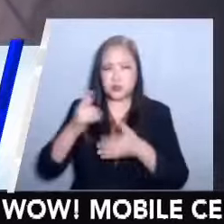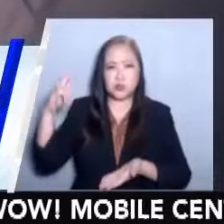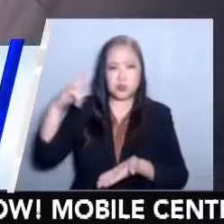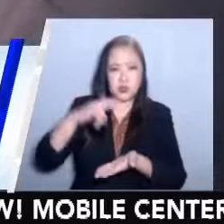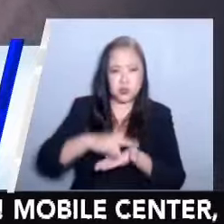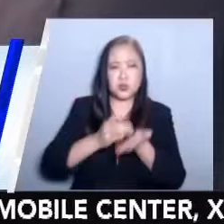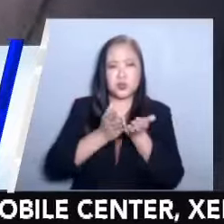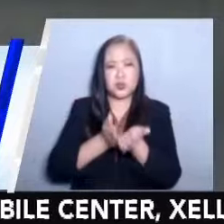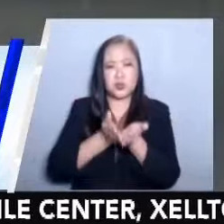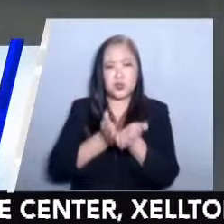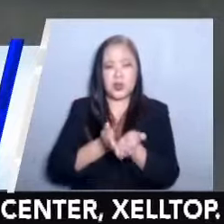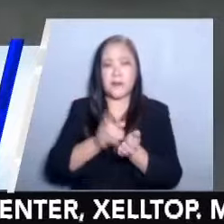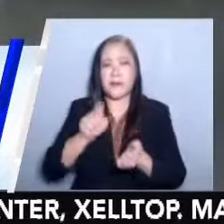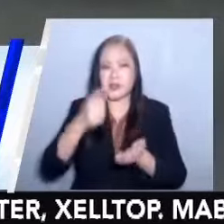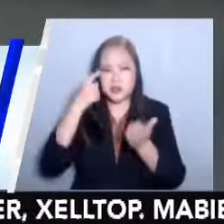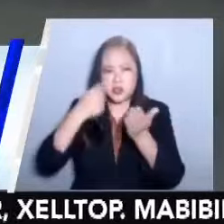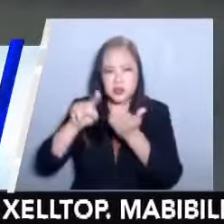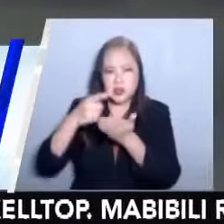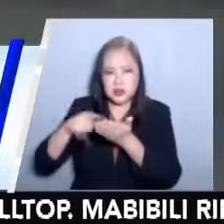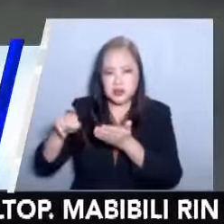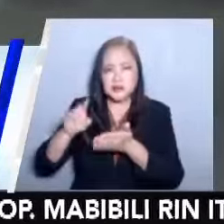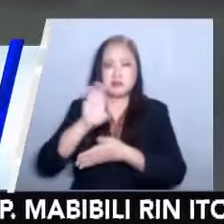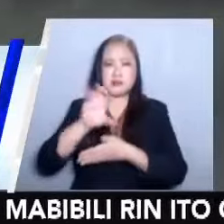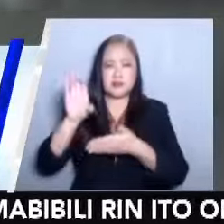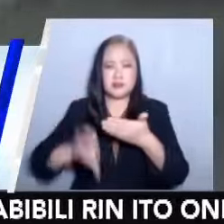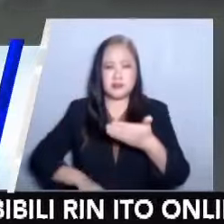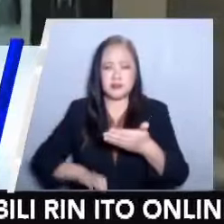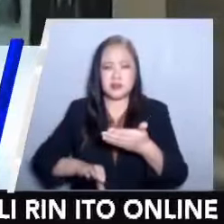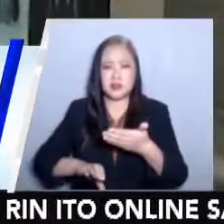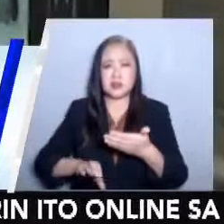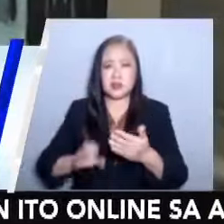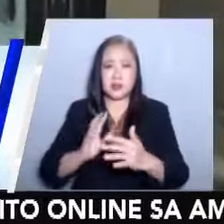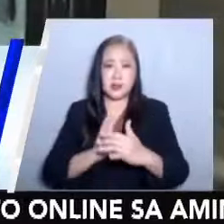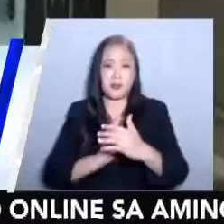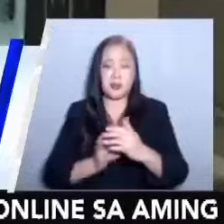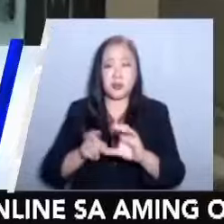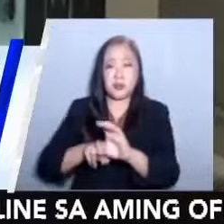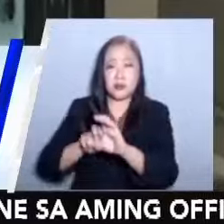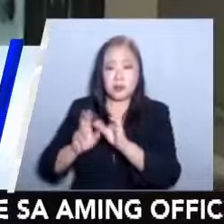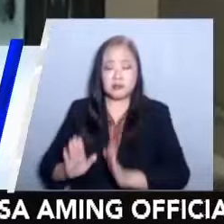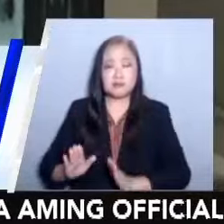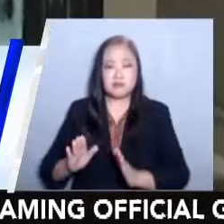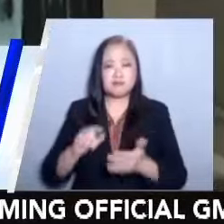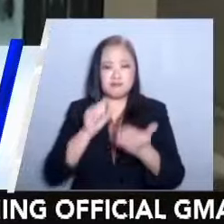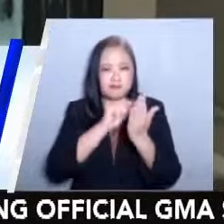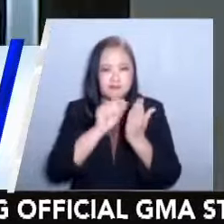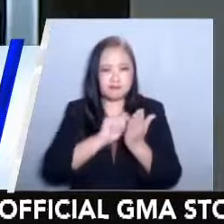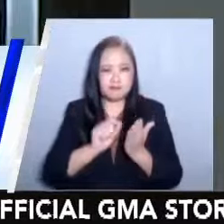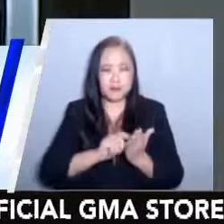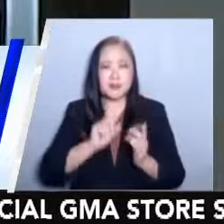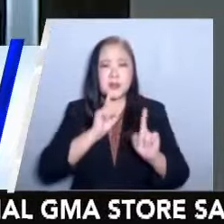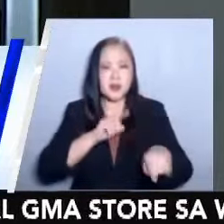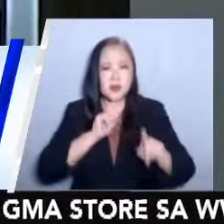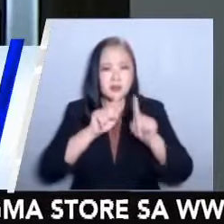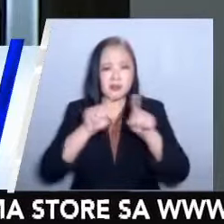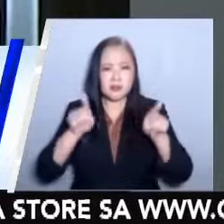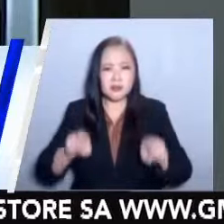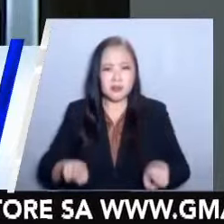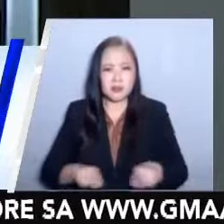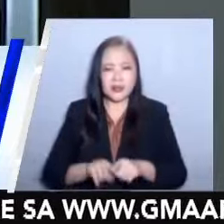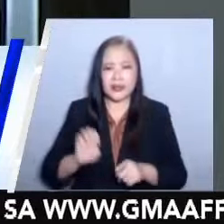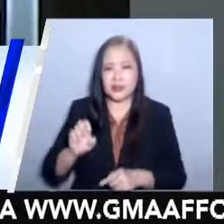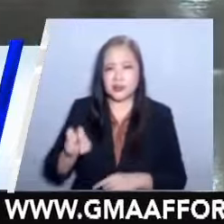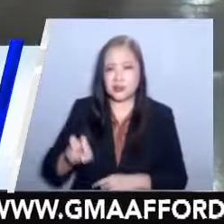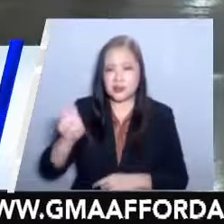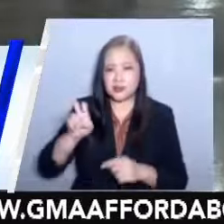kinakailangang kumpletuhin ng mga pasahero ang health questionnaire sa e-travel application o website. Sa kabila niyan, wala pa naman daw